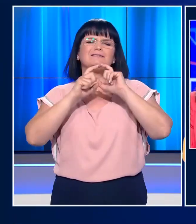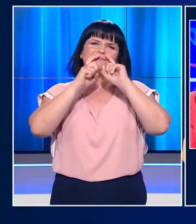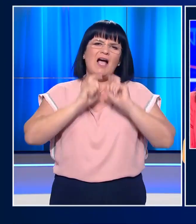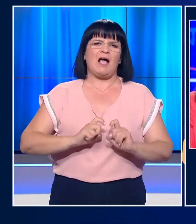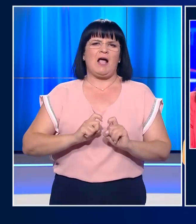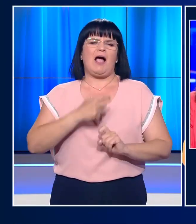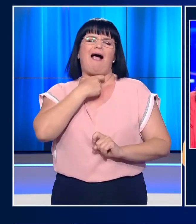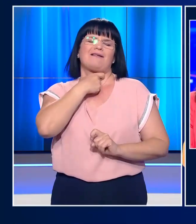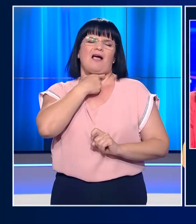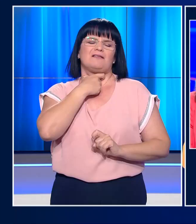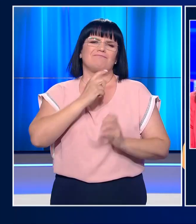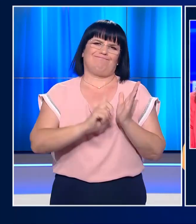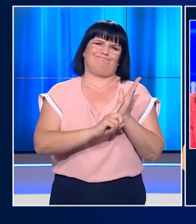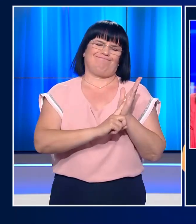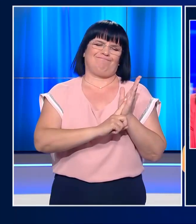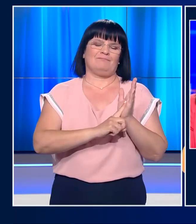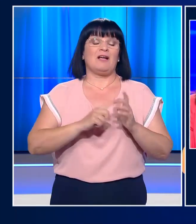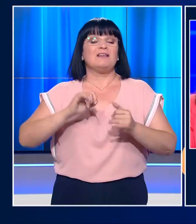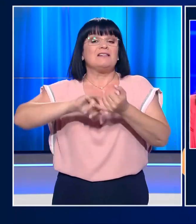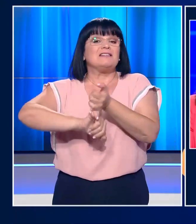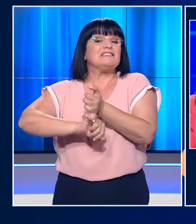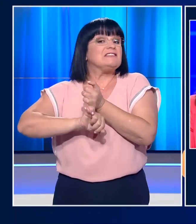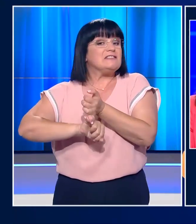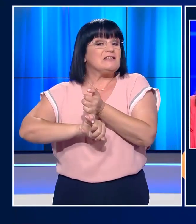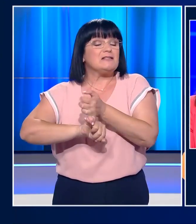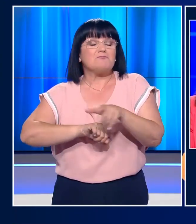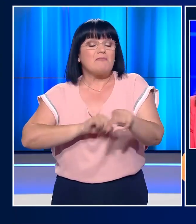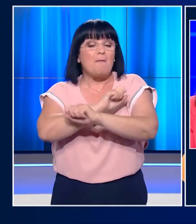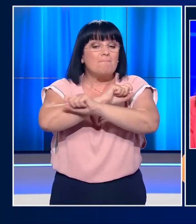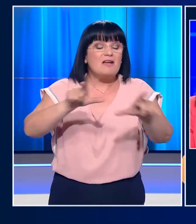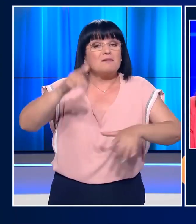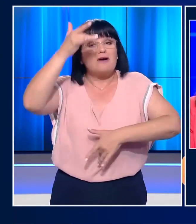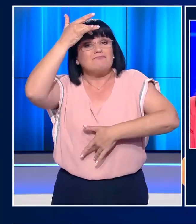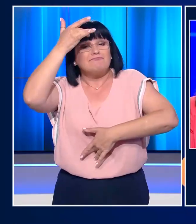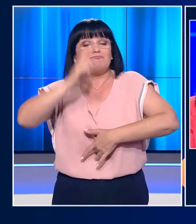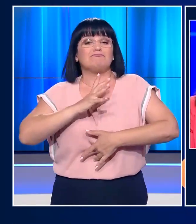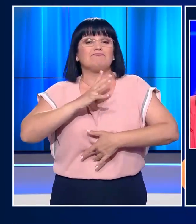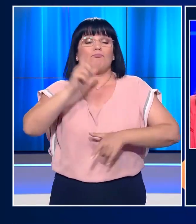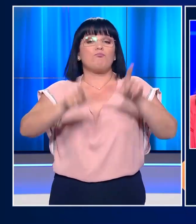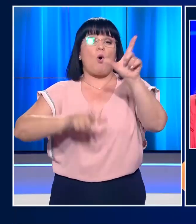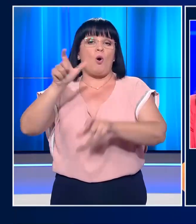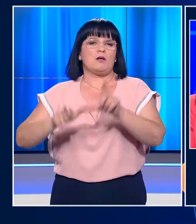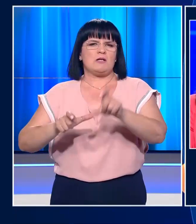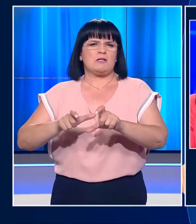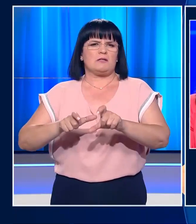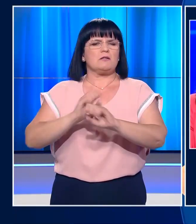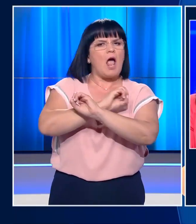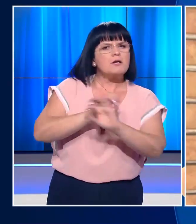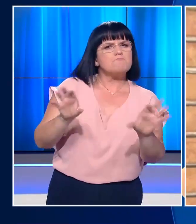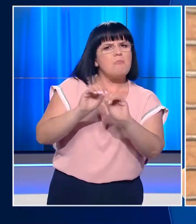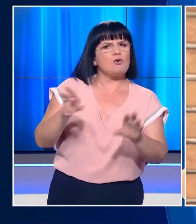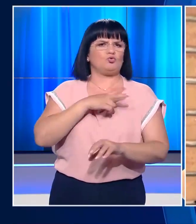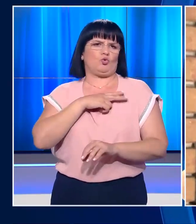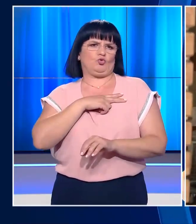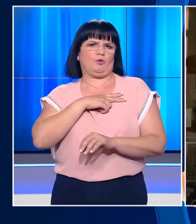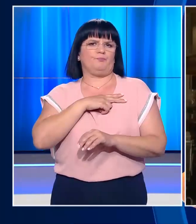είναι απαραίτητη. Το μεγάλο στοίχημα, νομίζω, είναι αυτό το μήνυμα να περάσει στους πολίτες από εμάς με την κατάλληλη ενημέρωση. Η